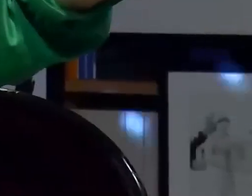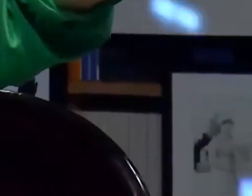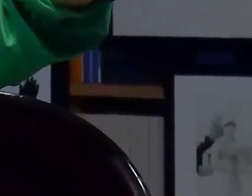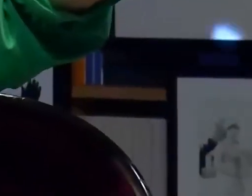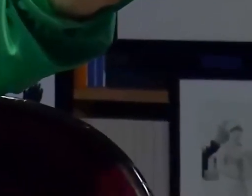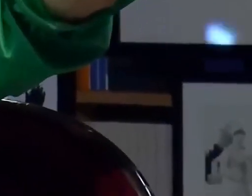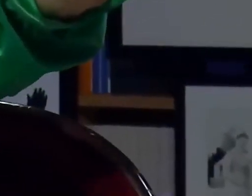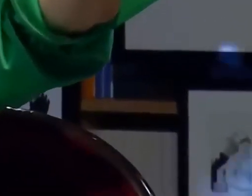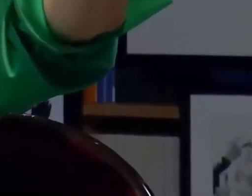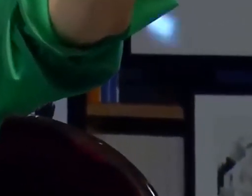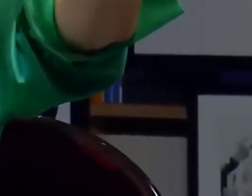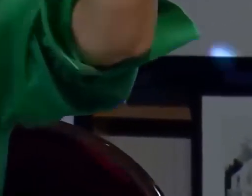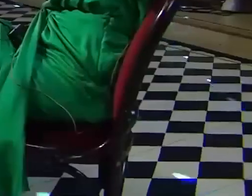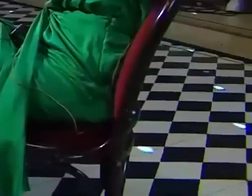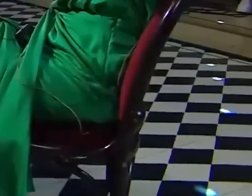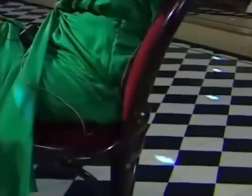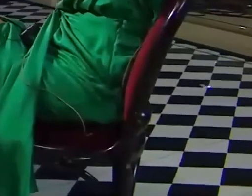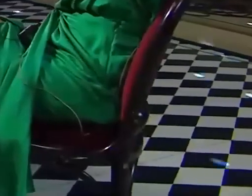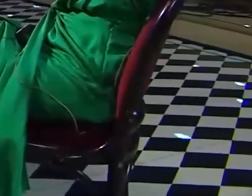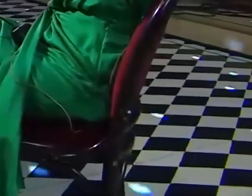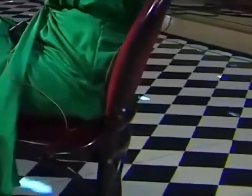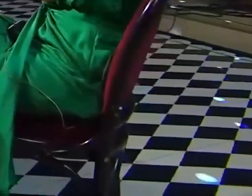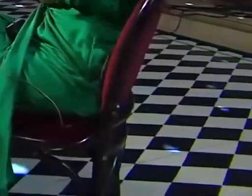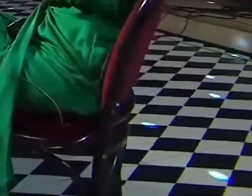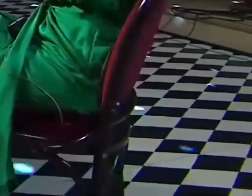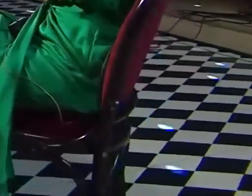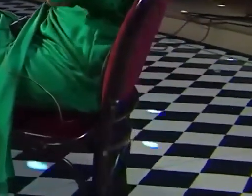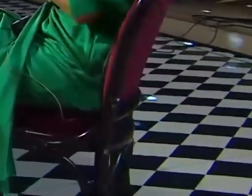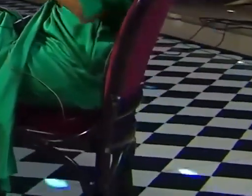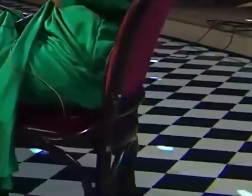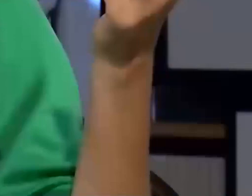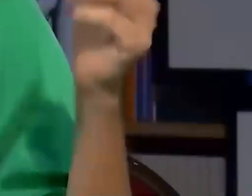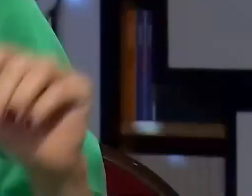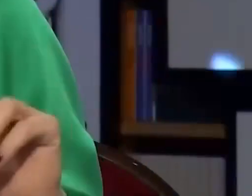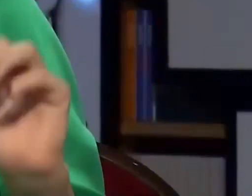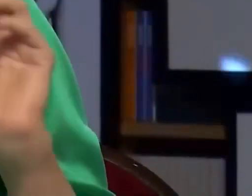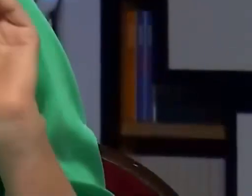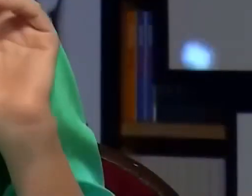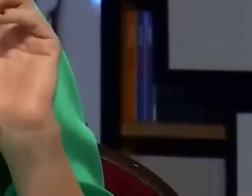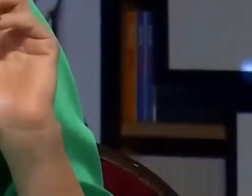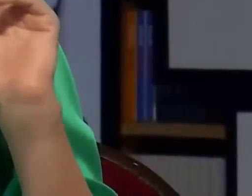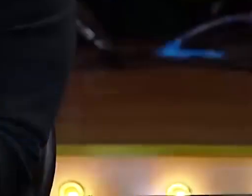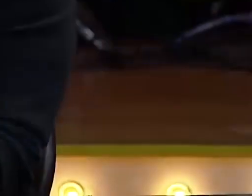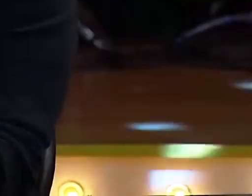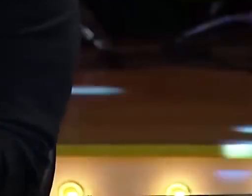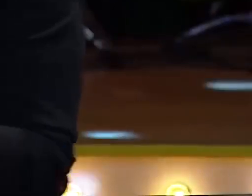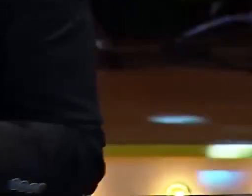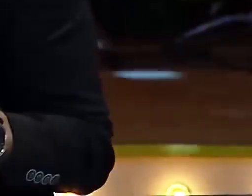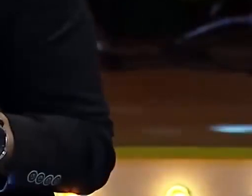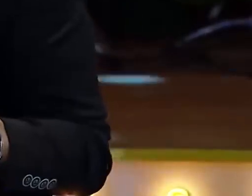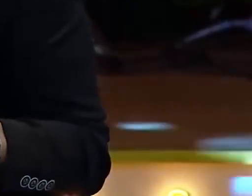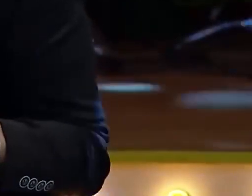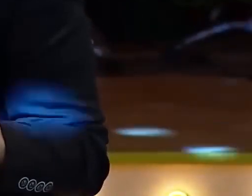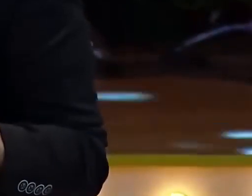is even more than anyone çok that you gerçekten ever can love. Is all that I can give to